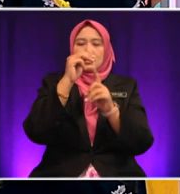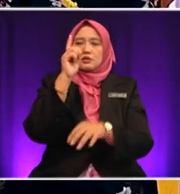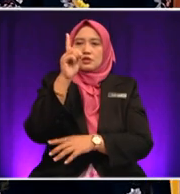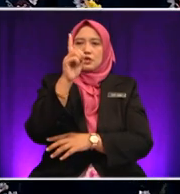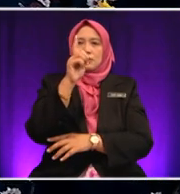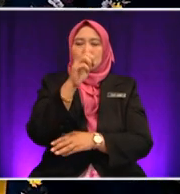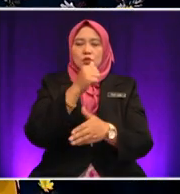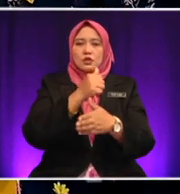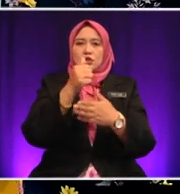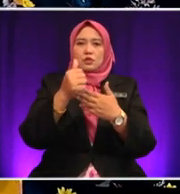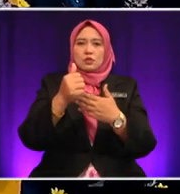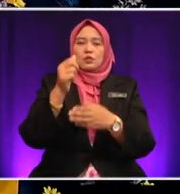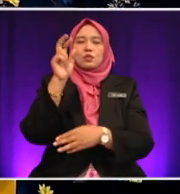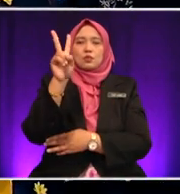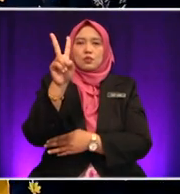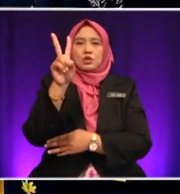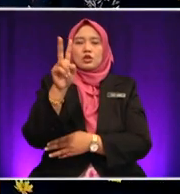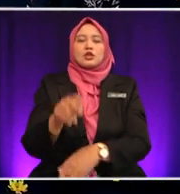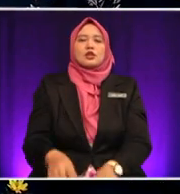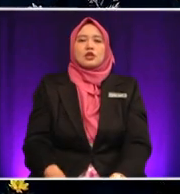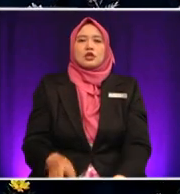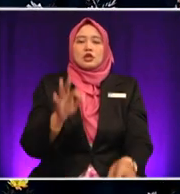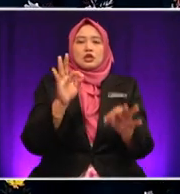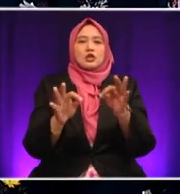angka 2 biasanya cobalah Tunjukkan